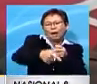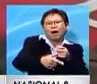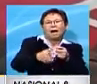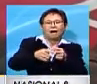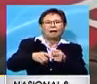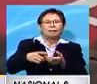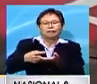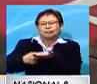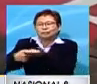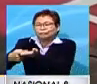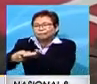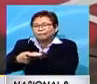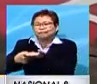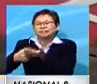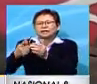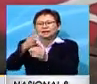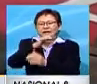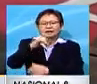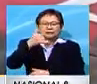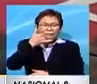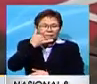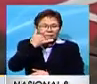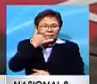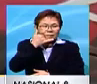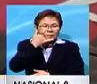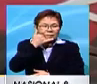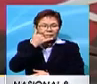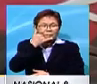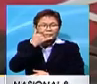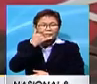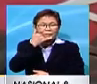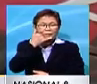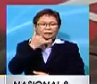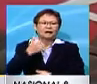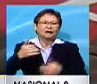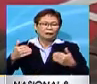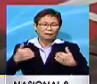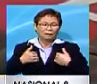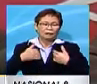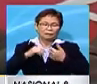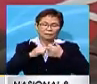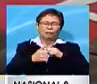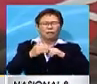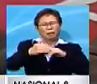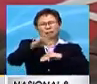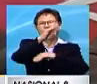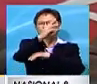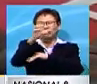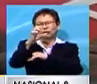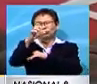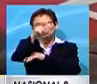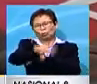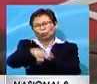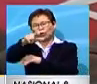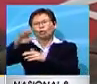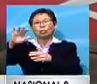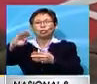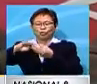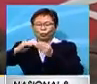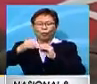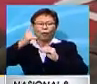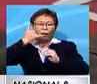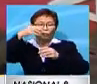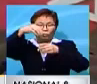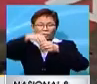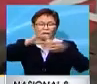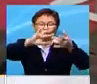dengan menelpon pegawai kita, eksekutif pemasaran kita yang ada lebih 600 orang. Nombor handphone mereka pun ada